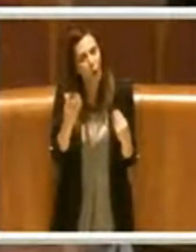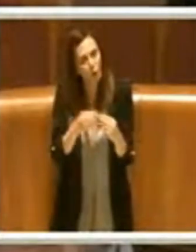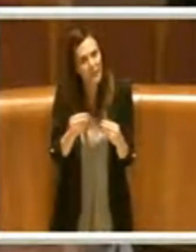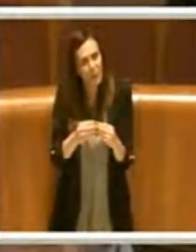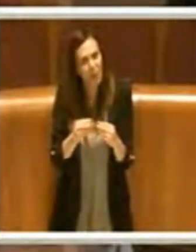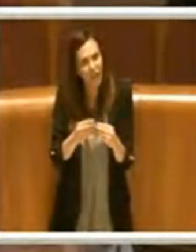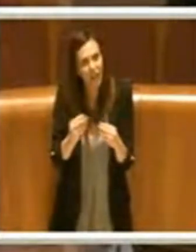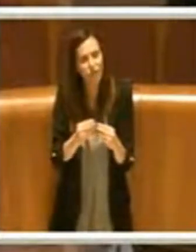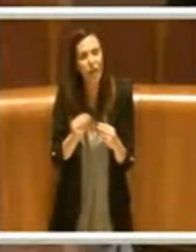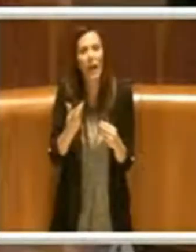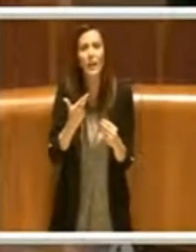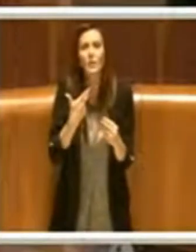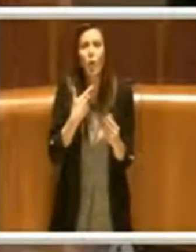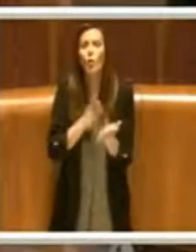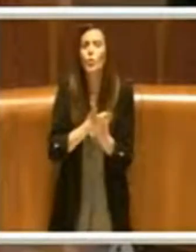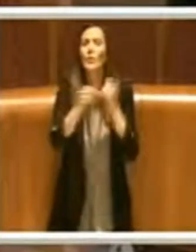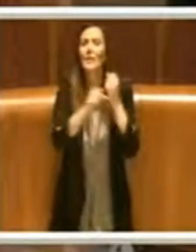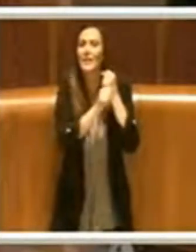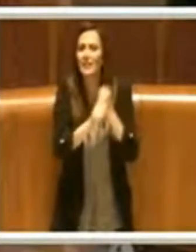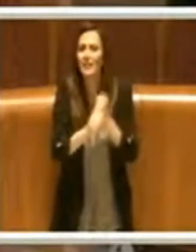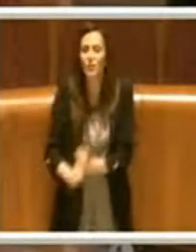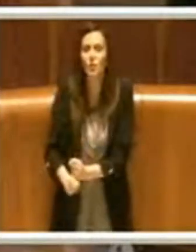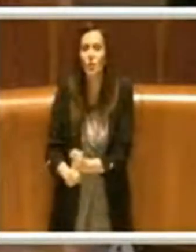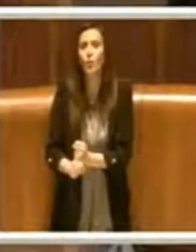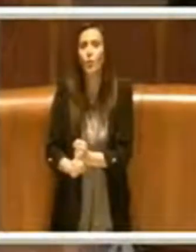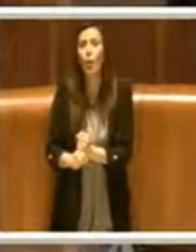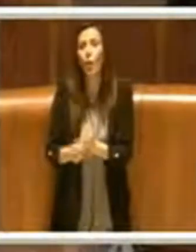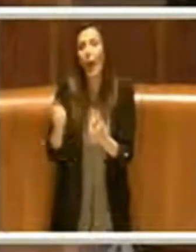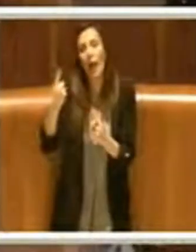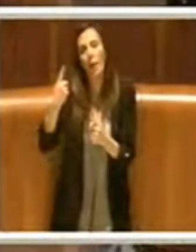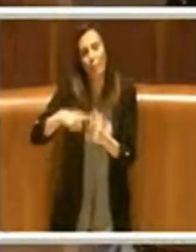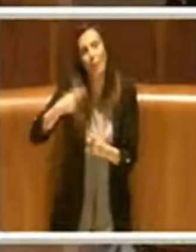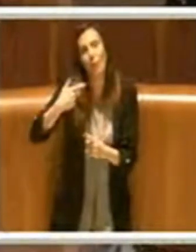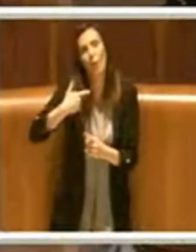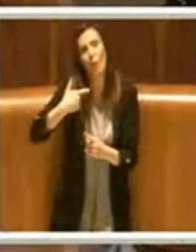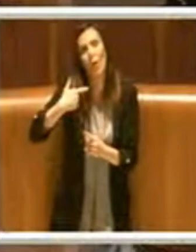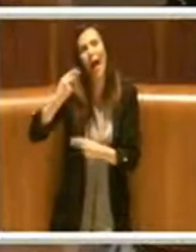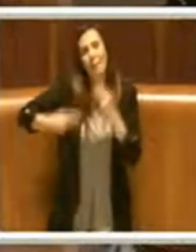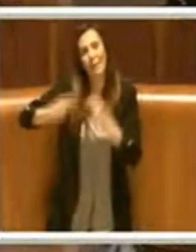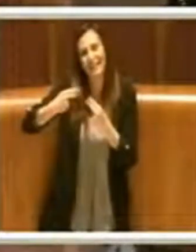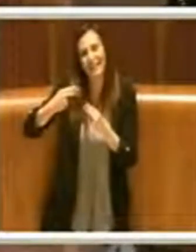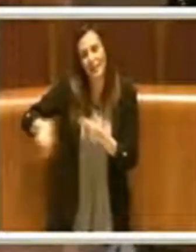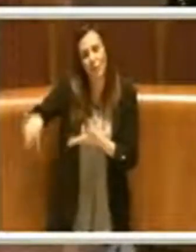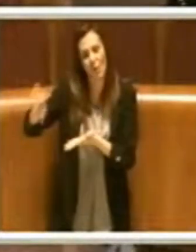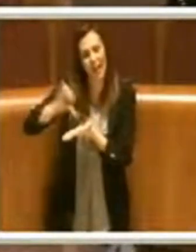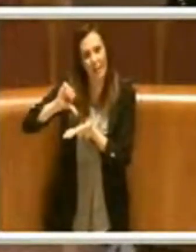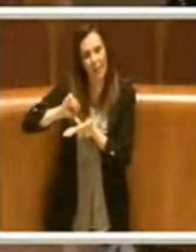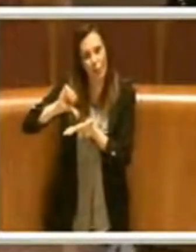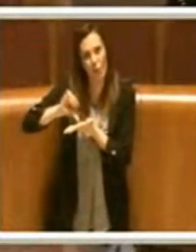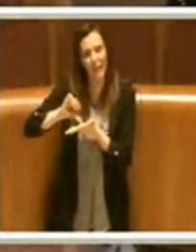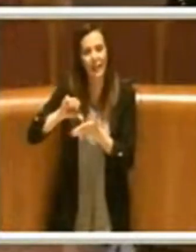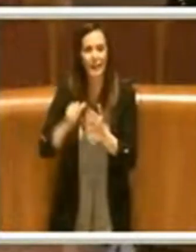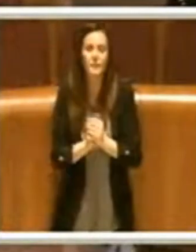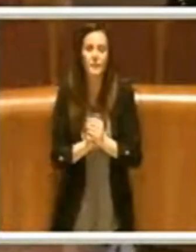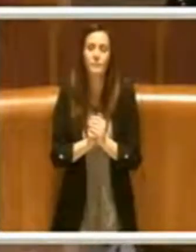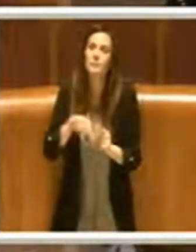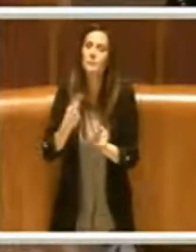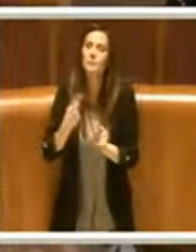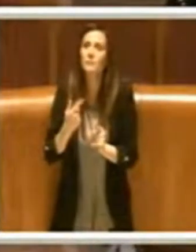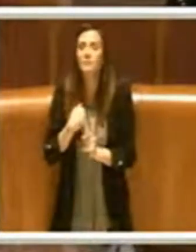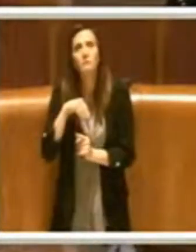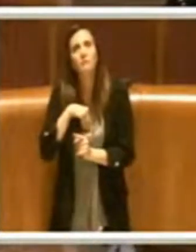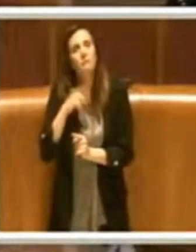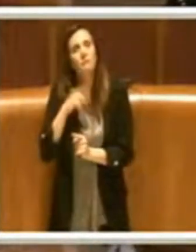parte di tutte le istituzioni e non ultima l'amministrazione capitolina. Poi mi sento di